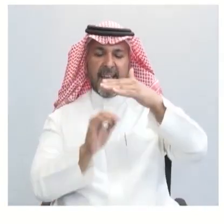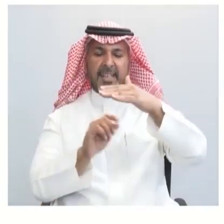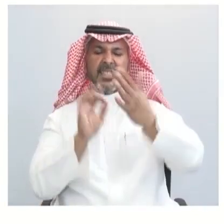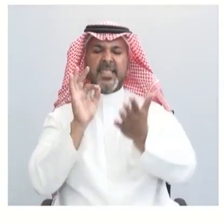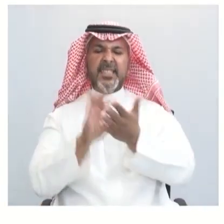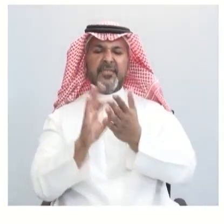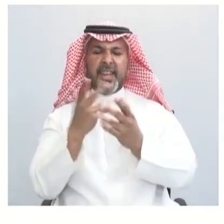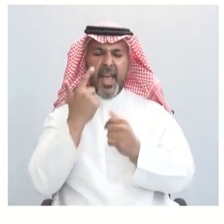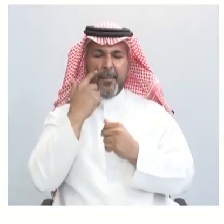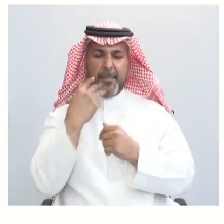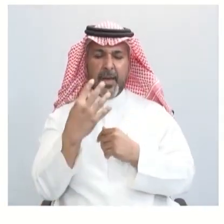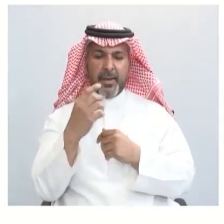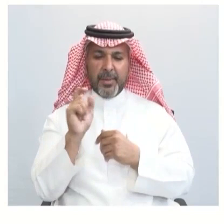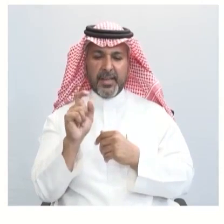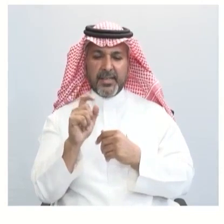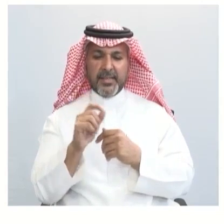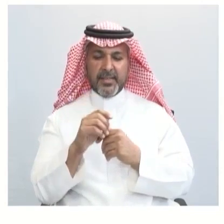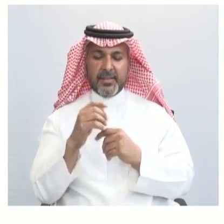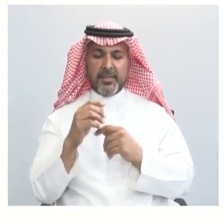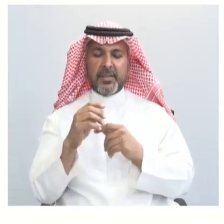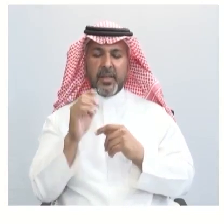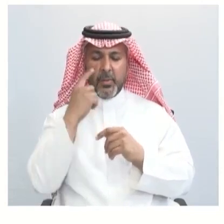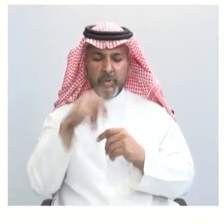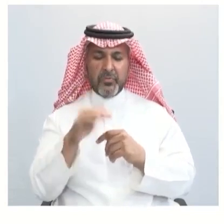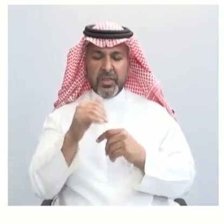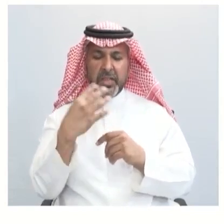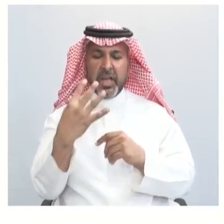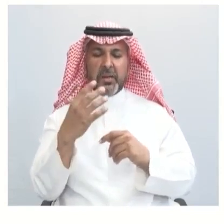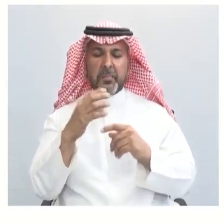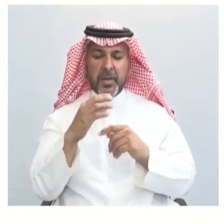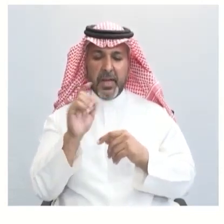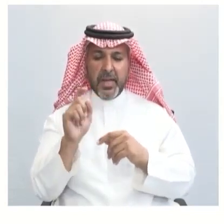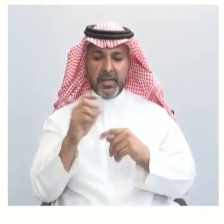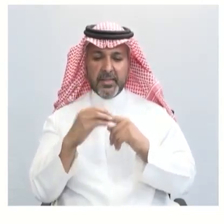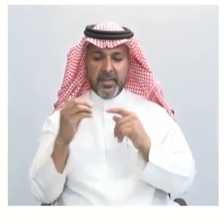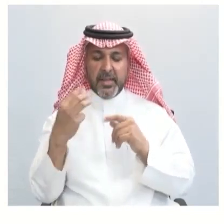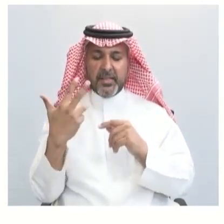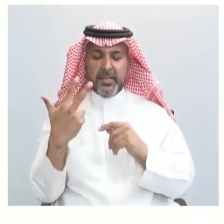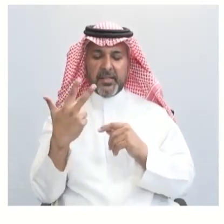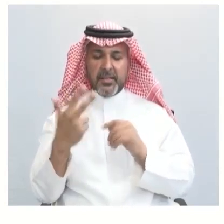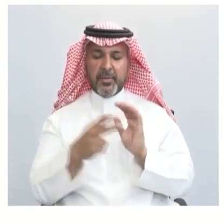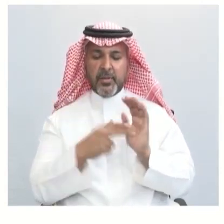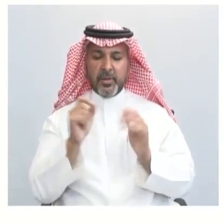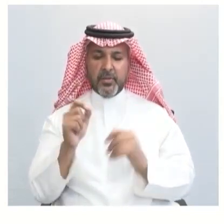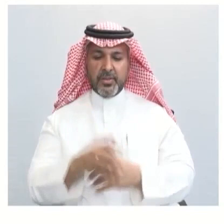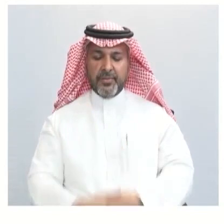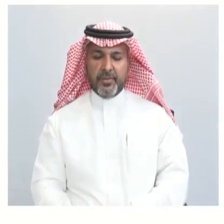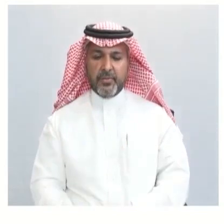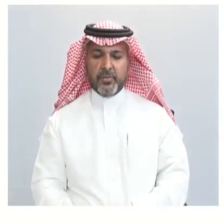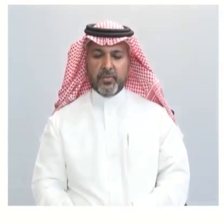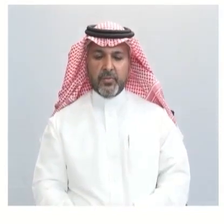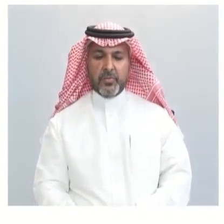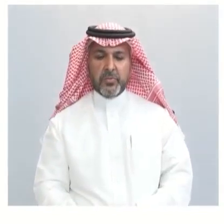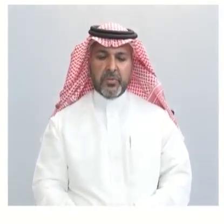احسنتم ممتاز اللي هي القيم التي تجعل المقام صفرا يعني نساوي المقام بالصفر نساوي المقام بالصفر